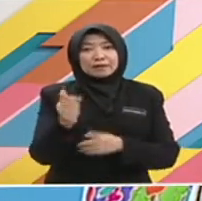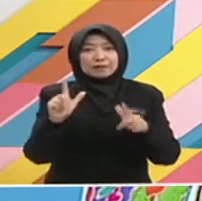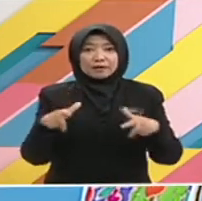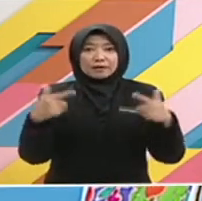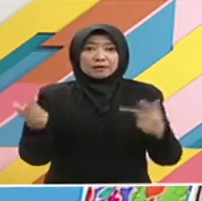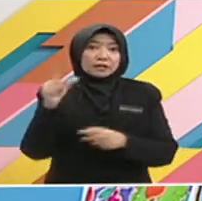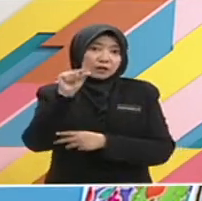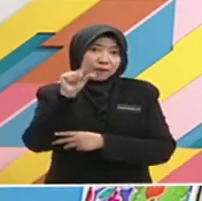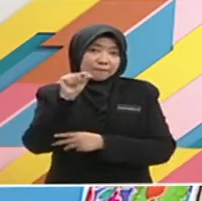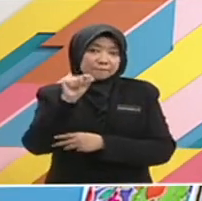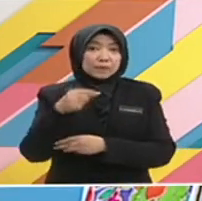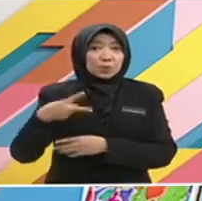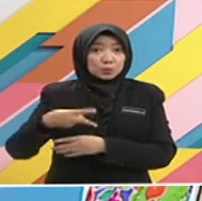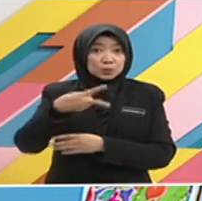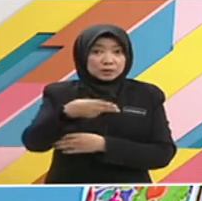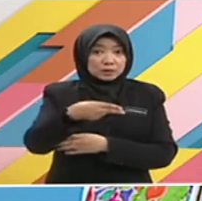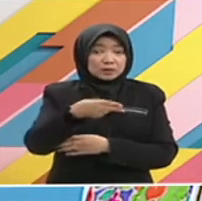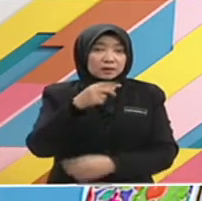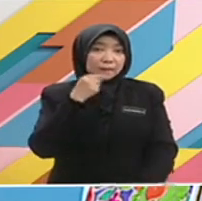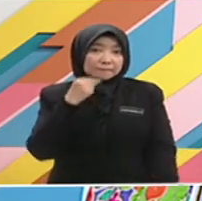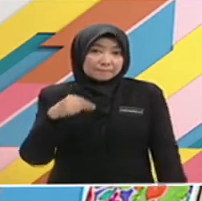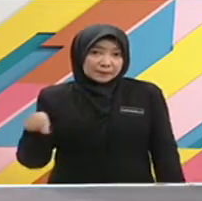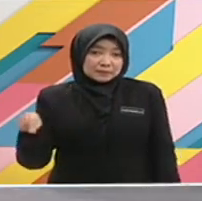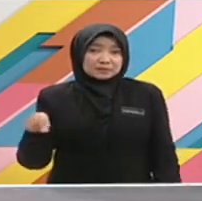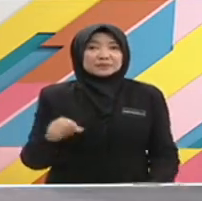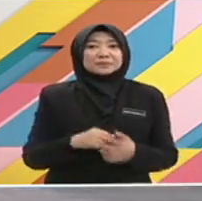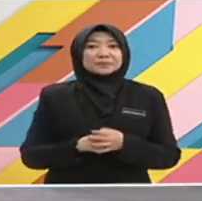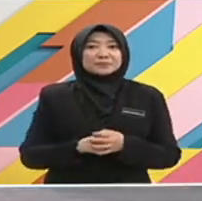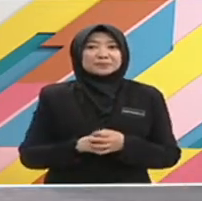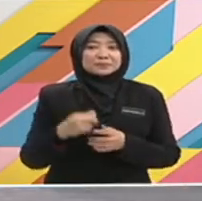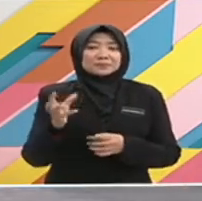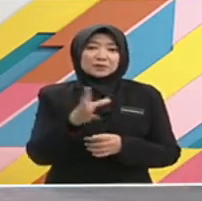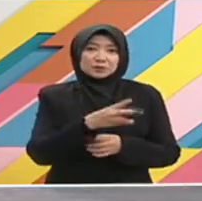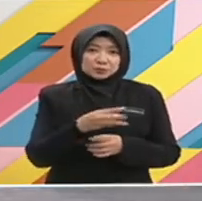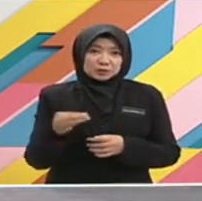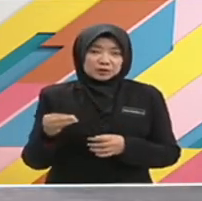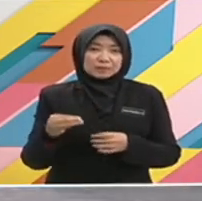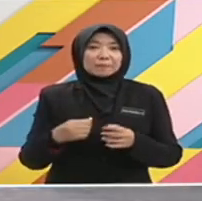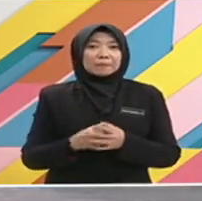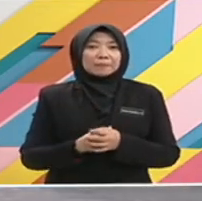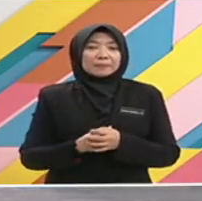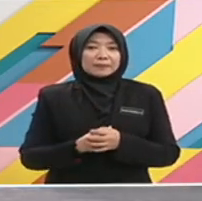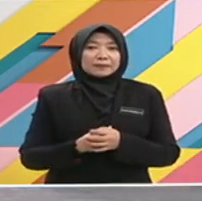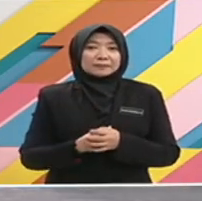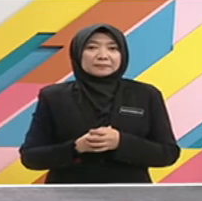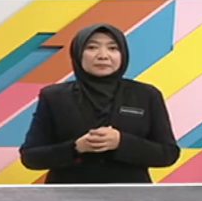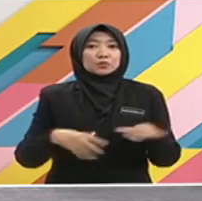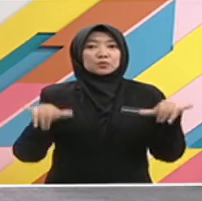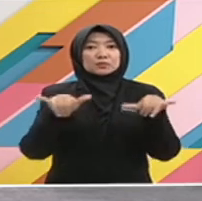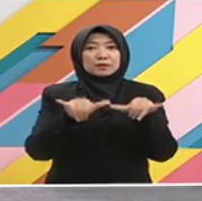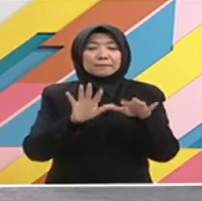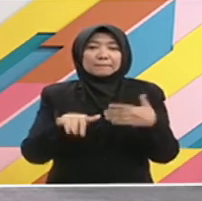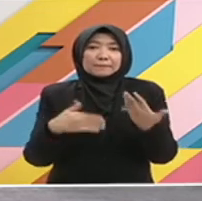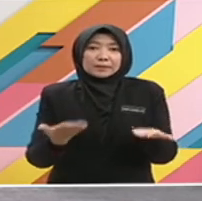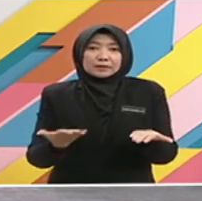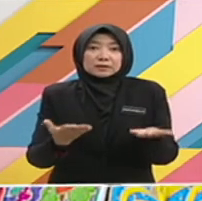gam, gunting, pensel dan juga kad. Yang ini bergantunglah pada saiz macam mana kita nak. Untuk